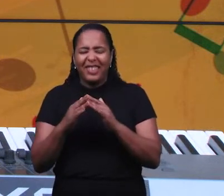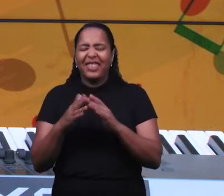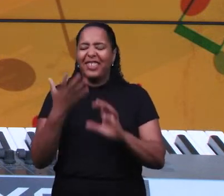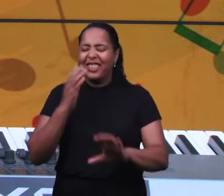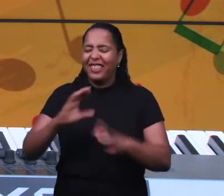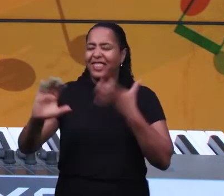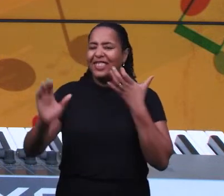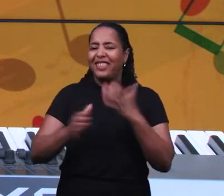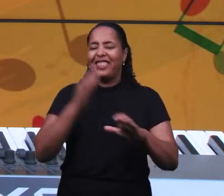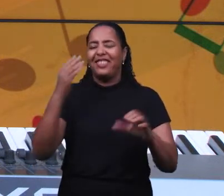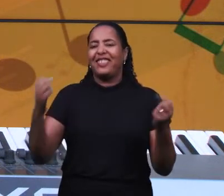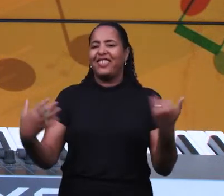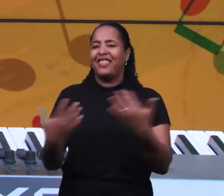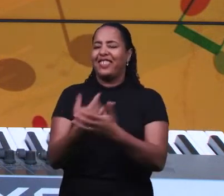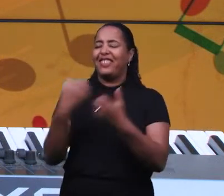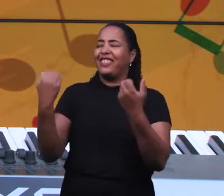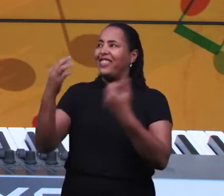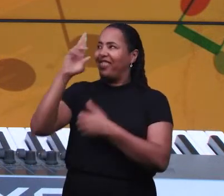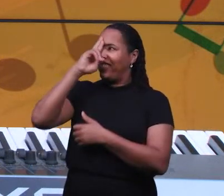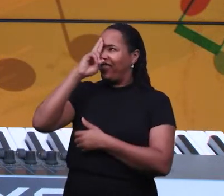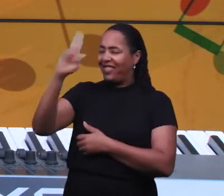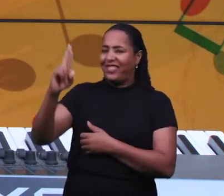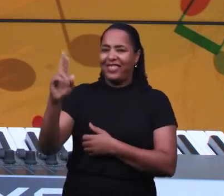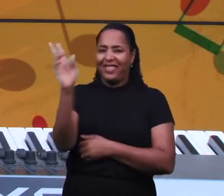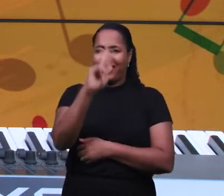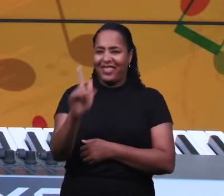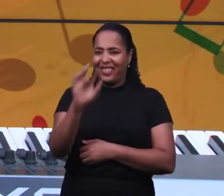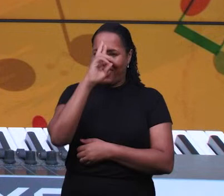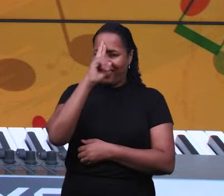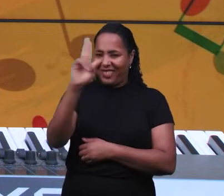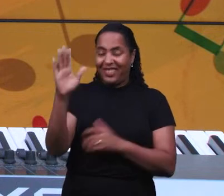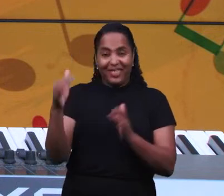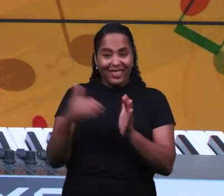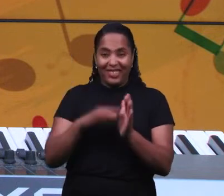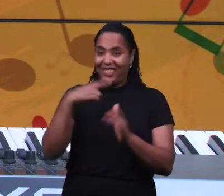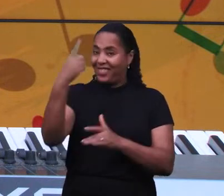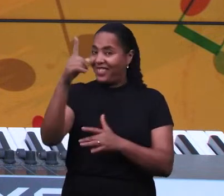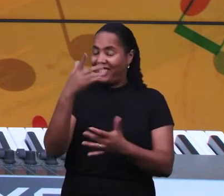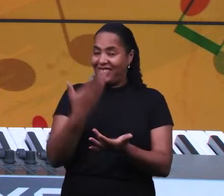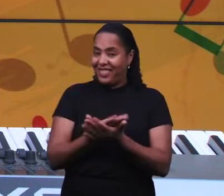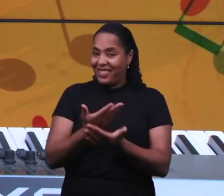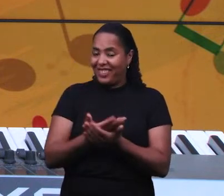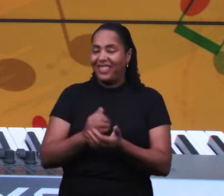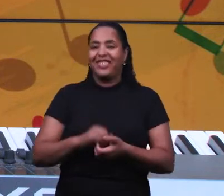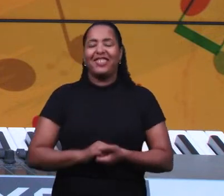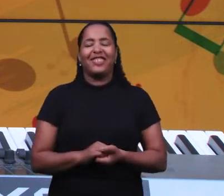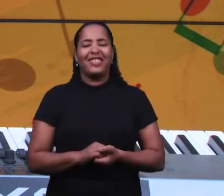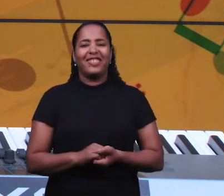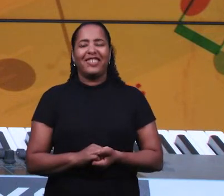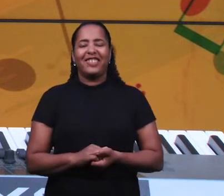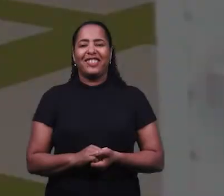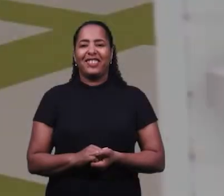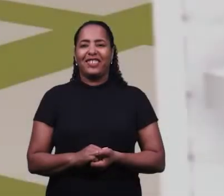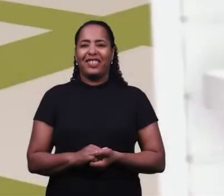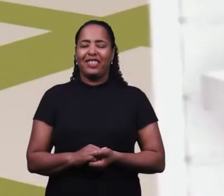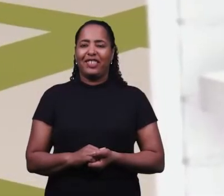dans nos maisons, remplir notre louange de maison pour l'honneur et gloire du Seigneur. La paix du Seigneur est la prochaine